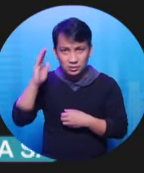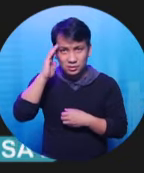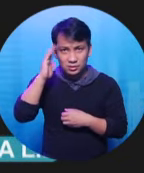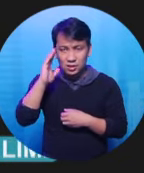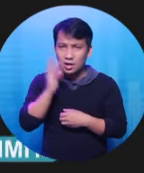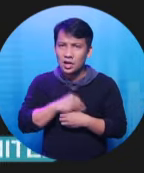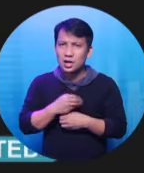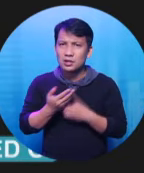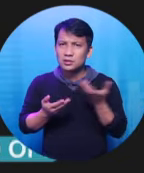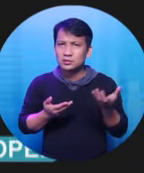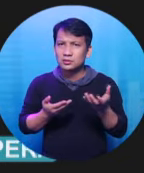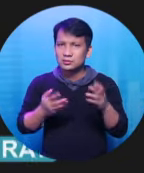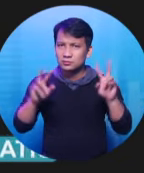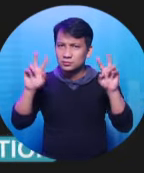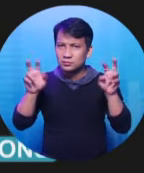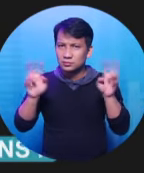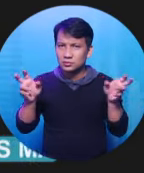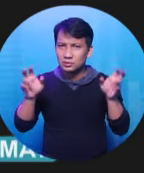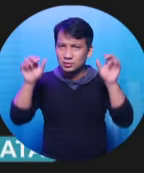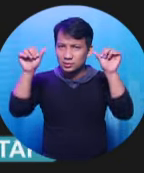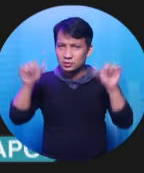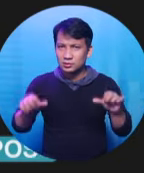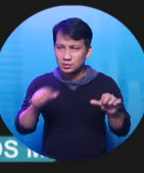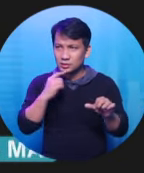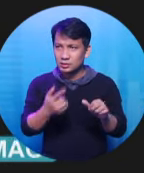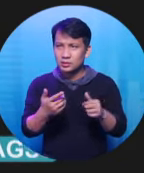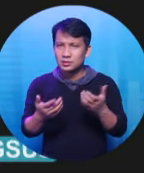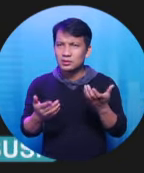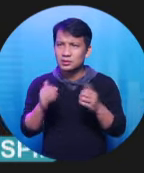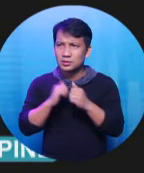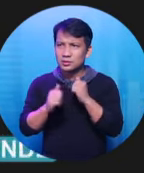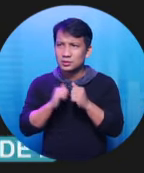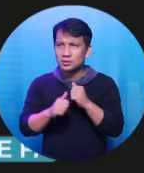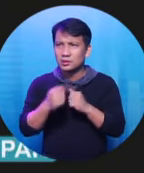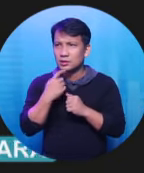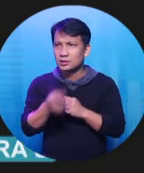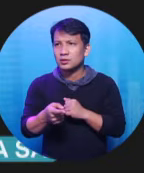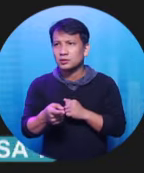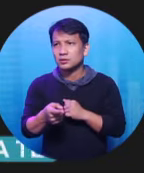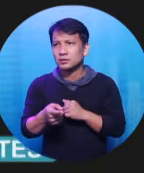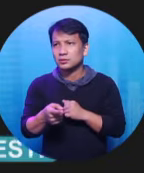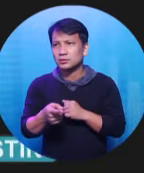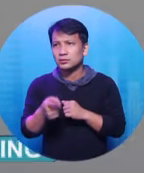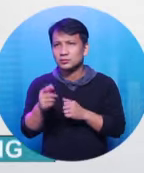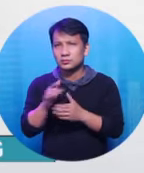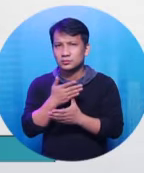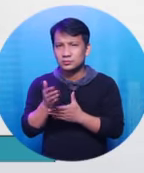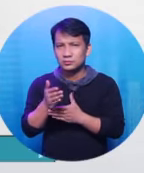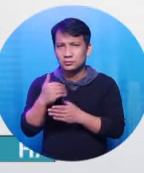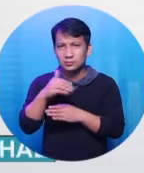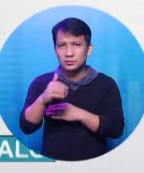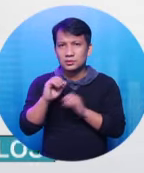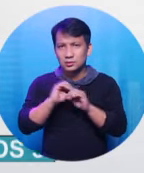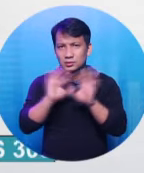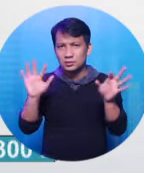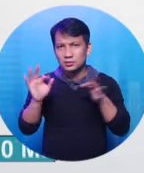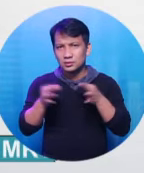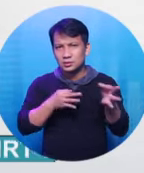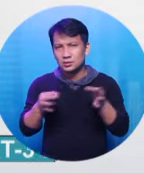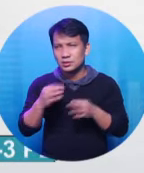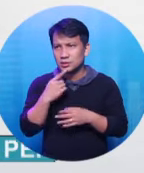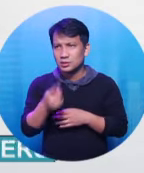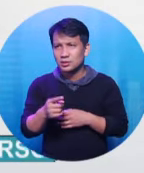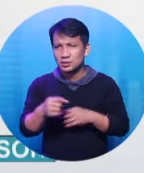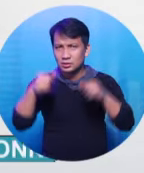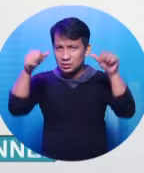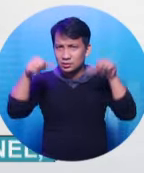dun sa topic na gusto niyang i-point out, I commented to share my views and to correct them. Baka malinawan lang siya. Ano po yung pinost